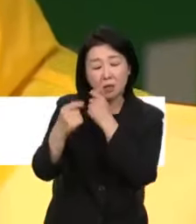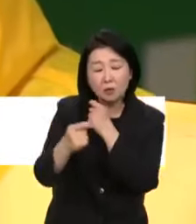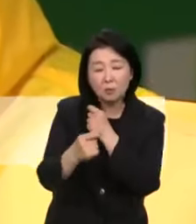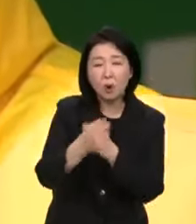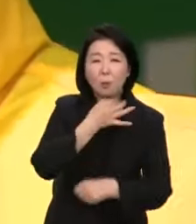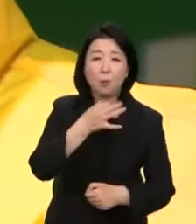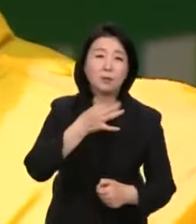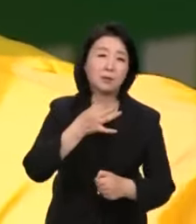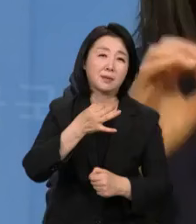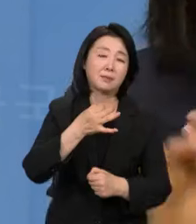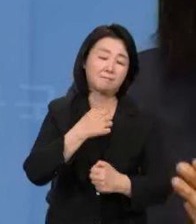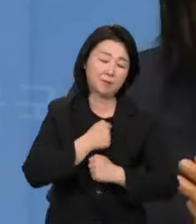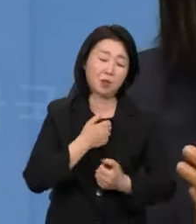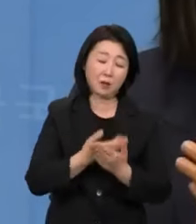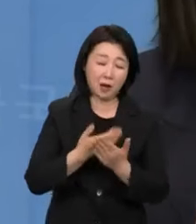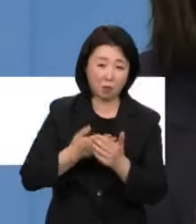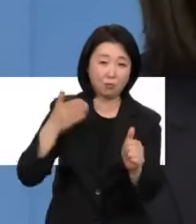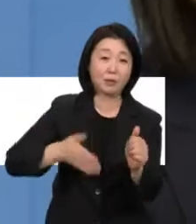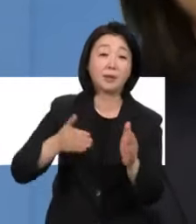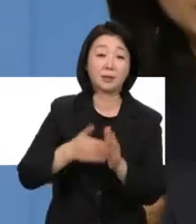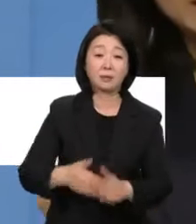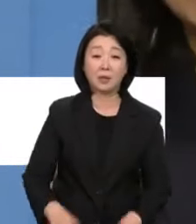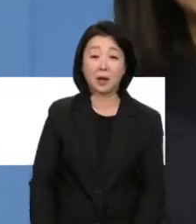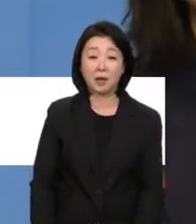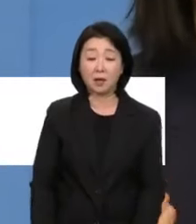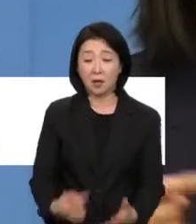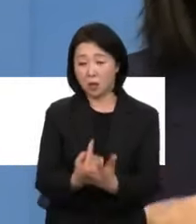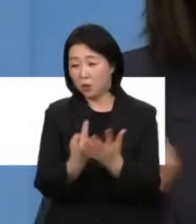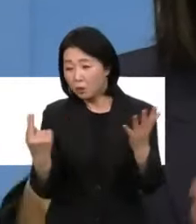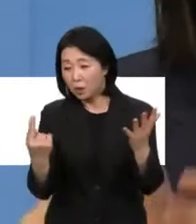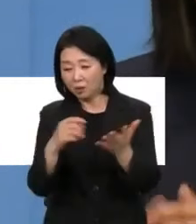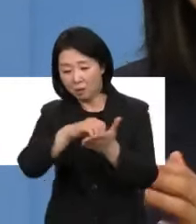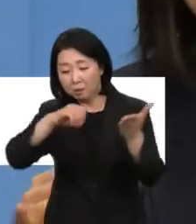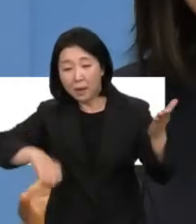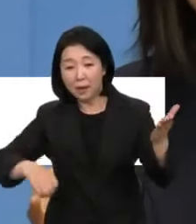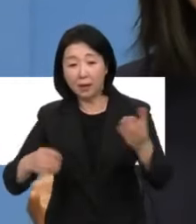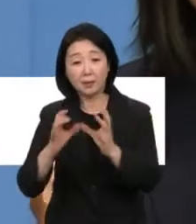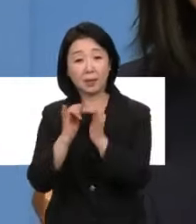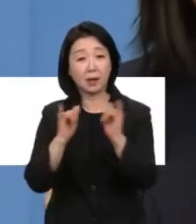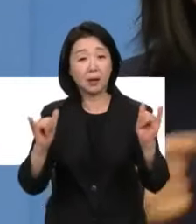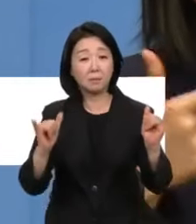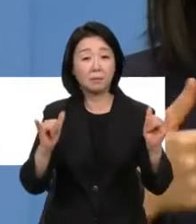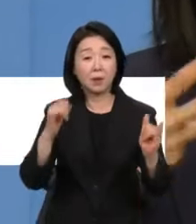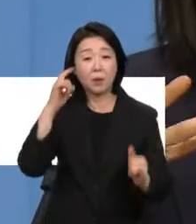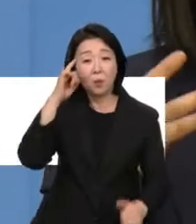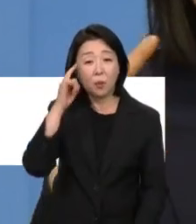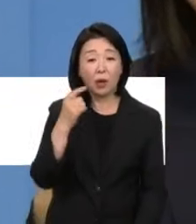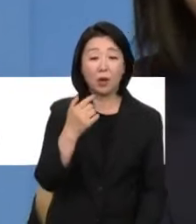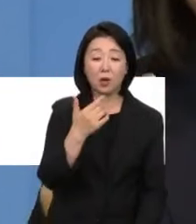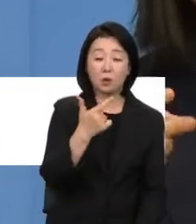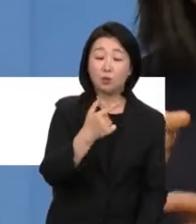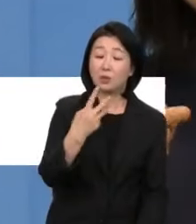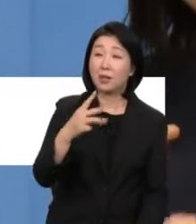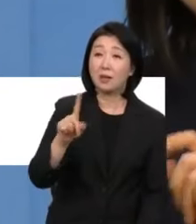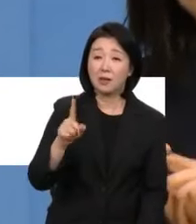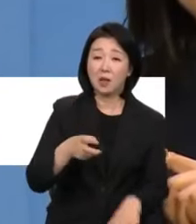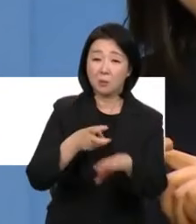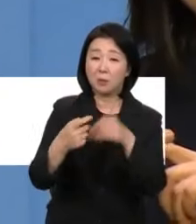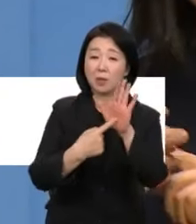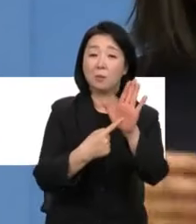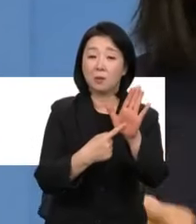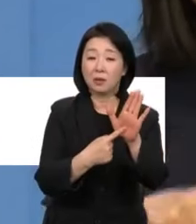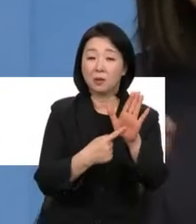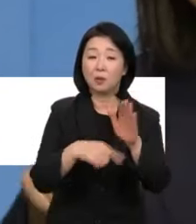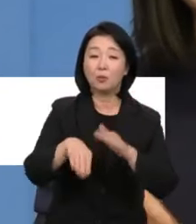지켜달라고 호소했습니다. 소외되고 배제된 시민들, 641번 버스로 대표되는 우리 사회 투명